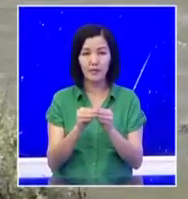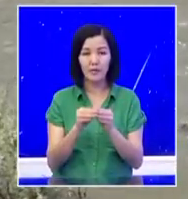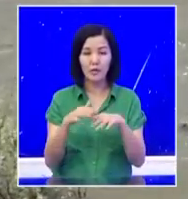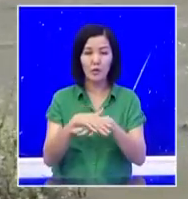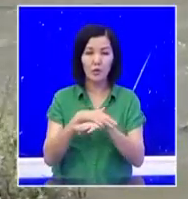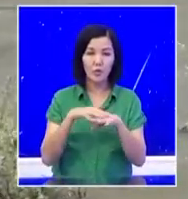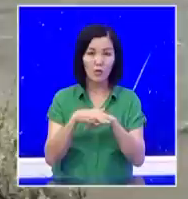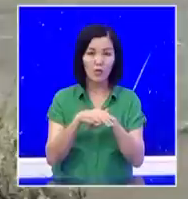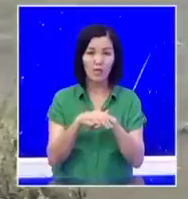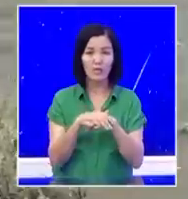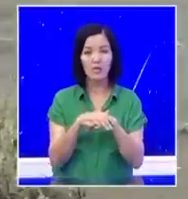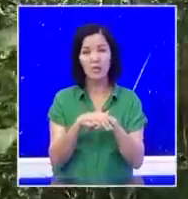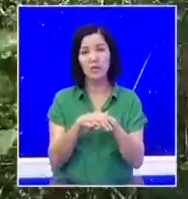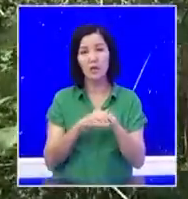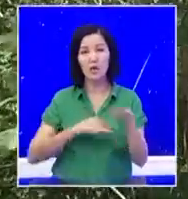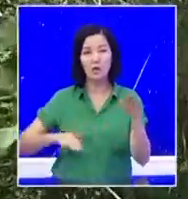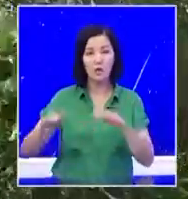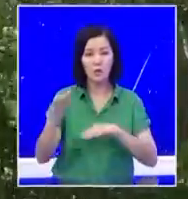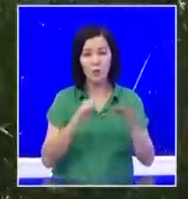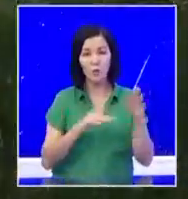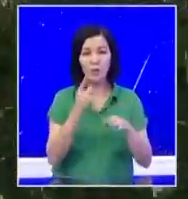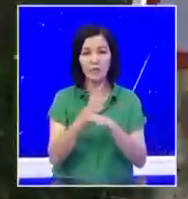тұрғындарды шомылу кезінде